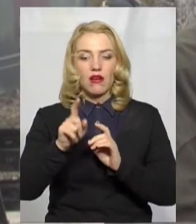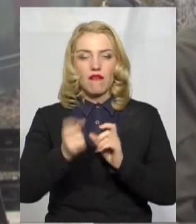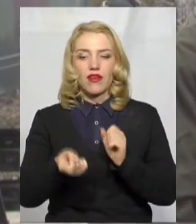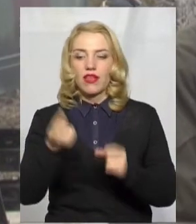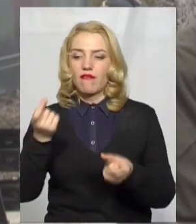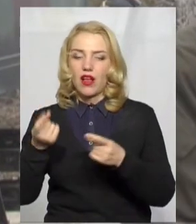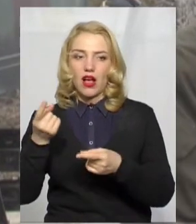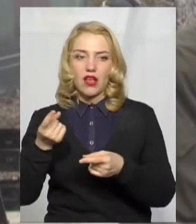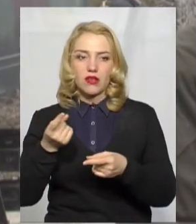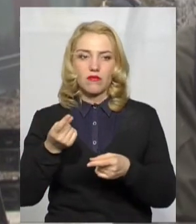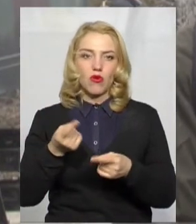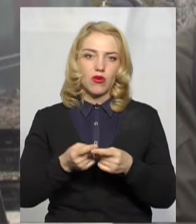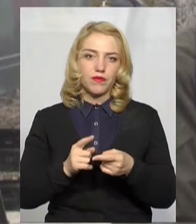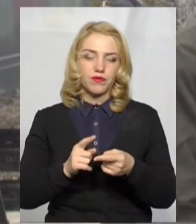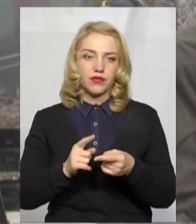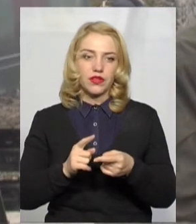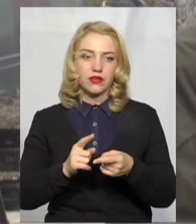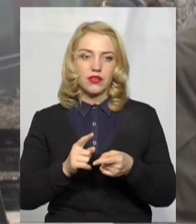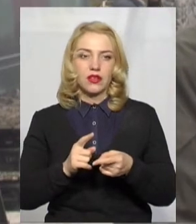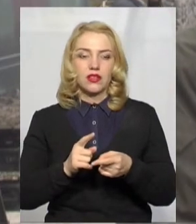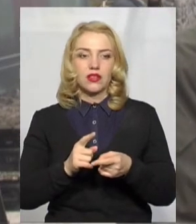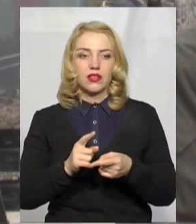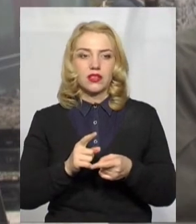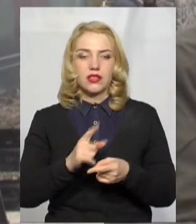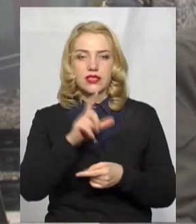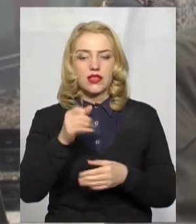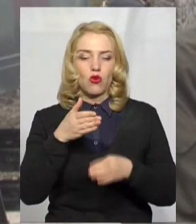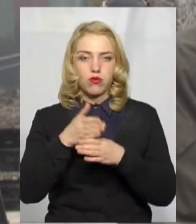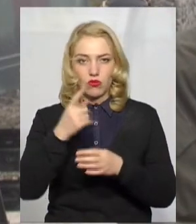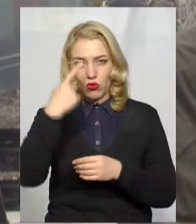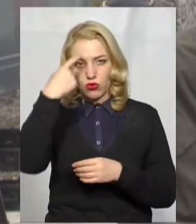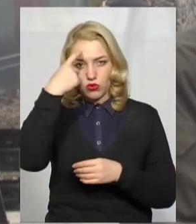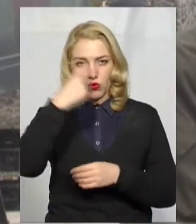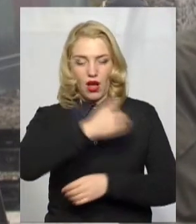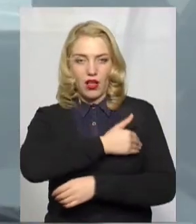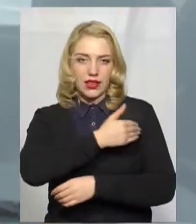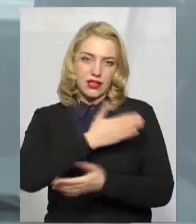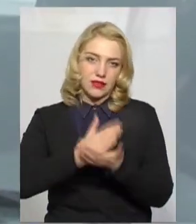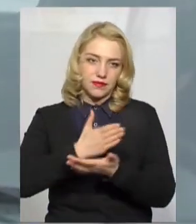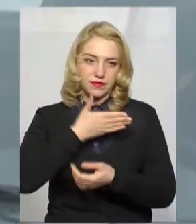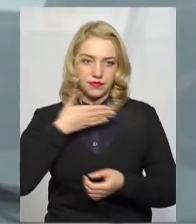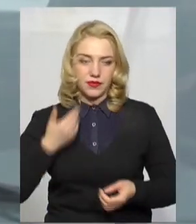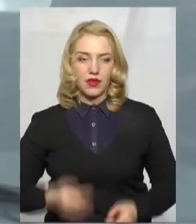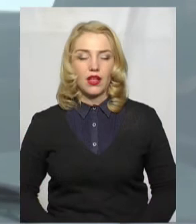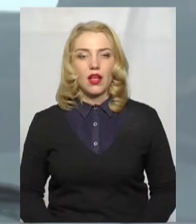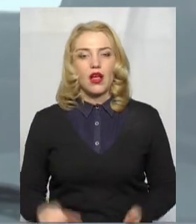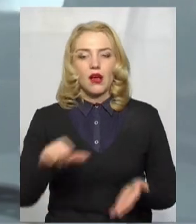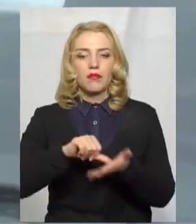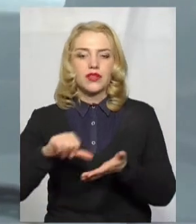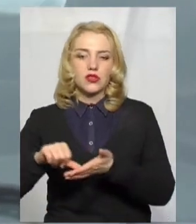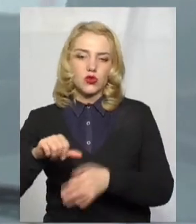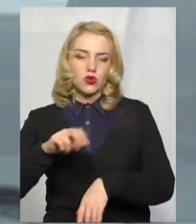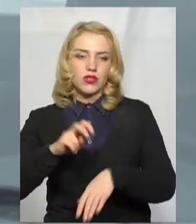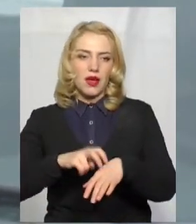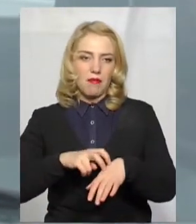ознаки за допомогою дистанційного градусника, наявність температури. Присутні медики вимірюють температуру